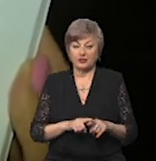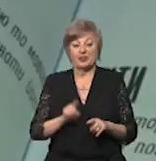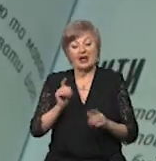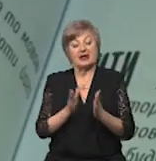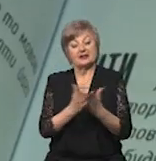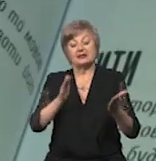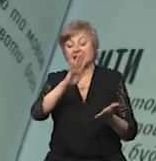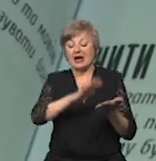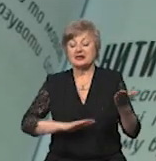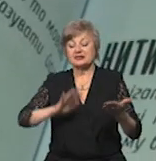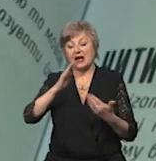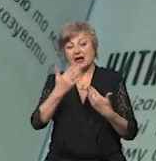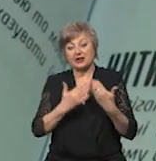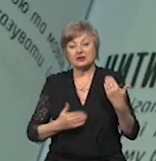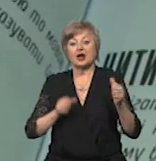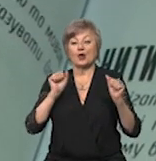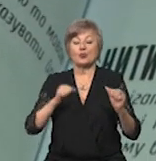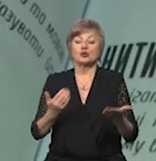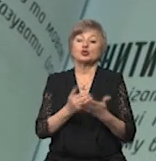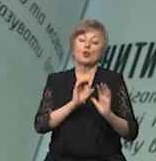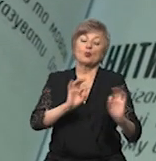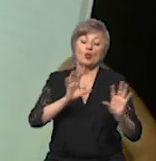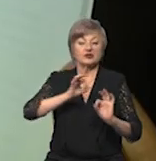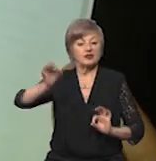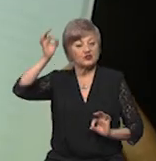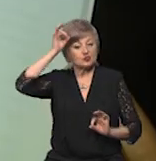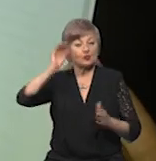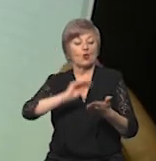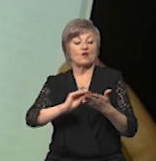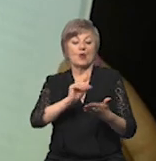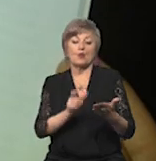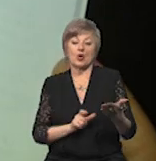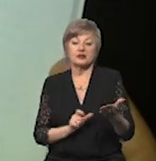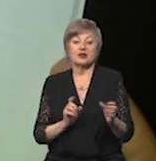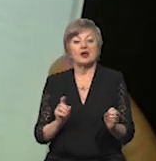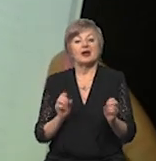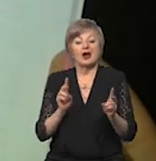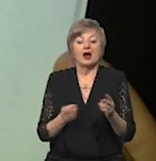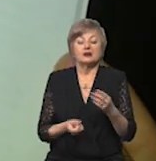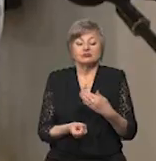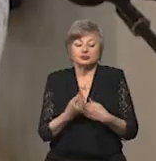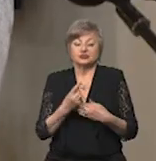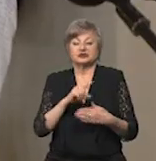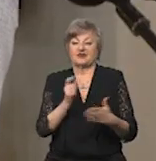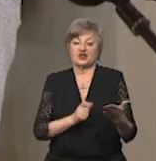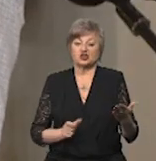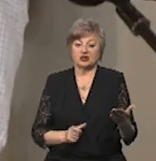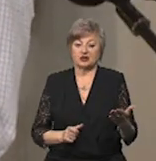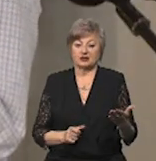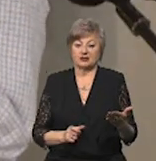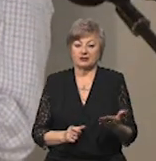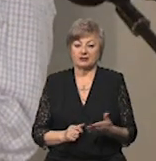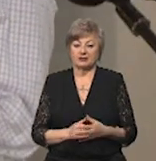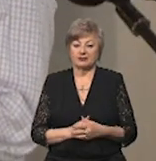сторінках збірки можна зустріти коментарі спогади поета, яким чином народжувалися вірші. О, мама,